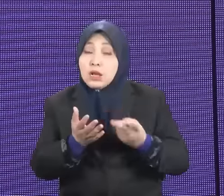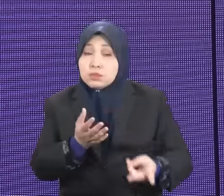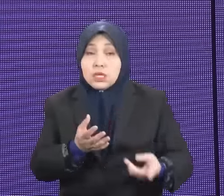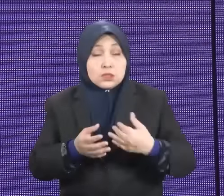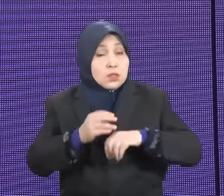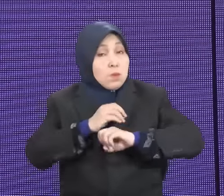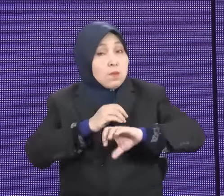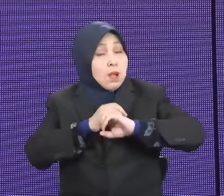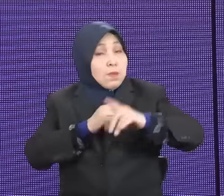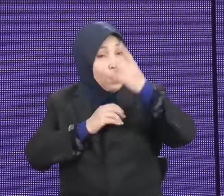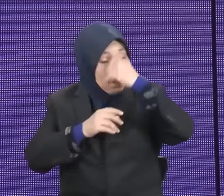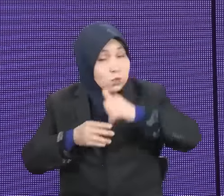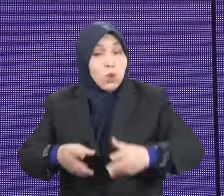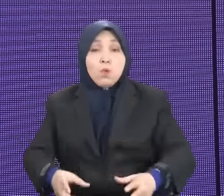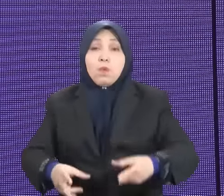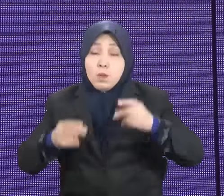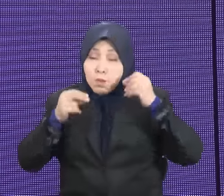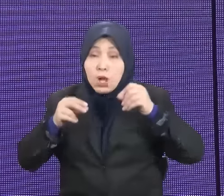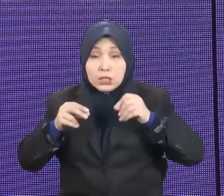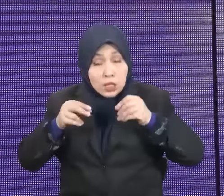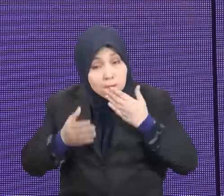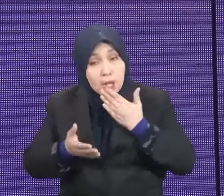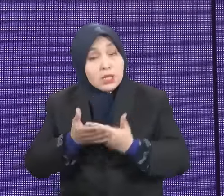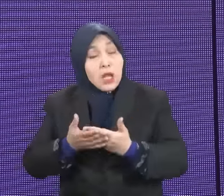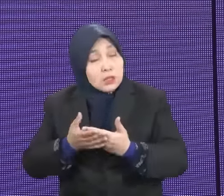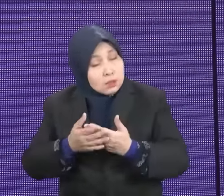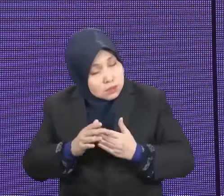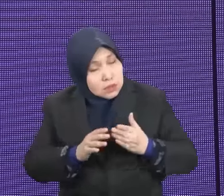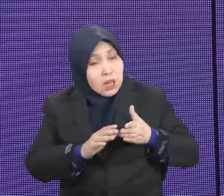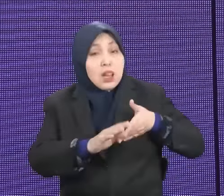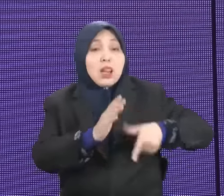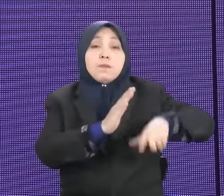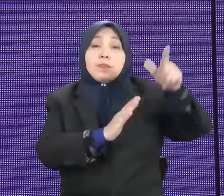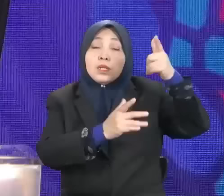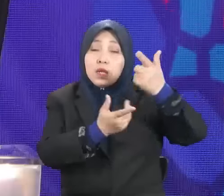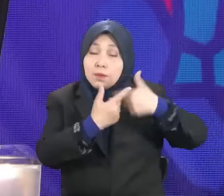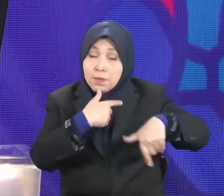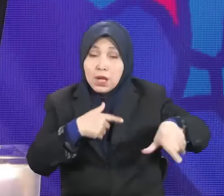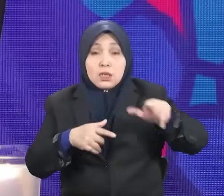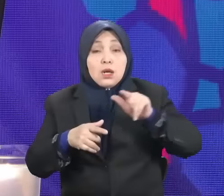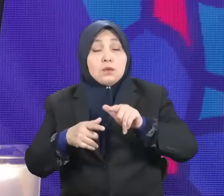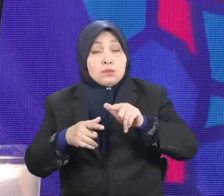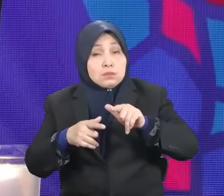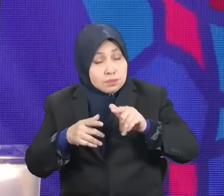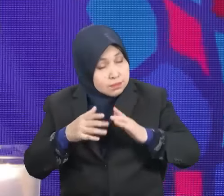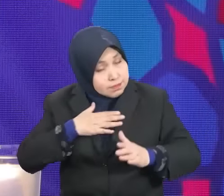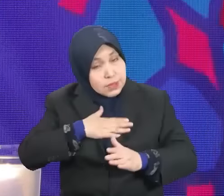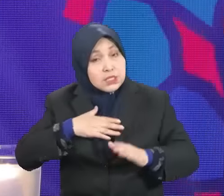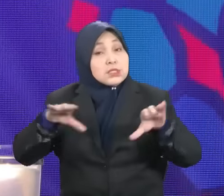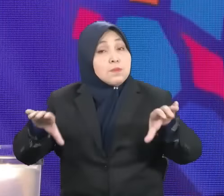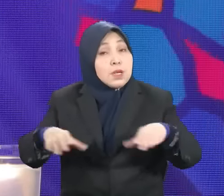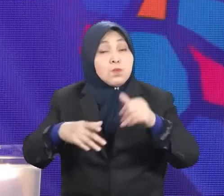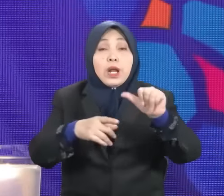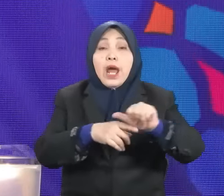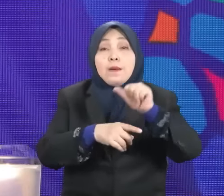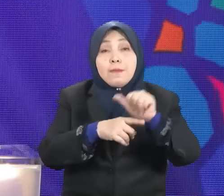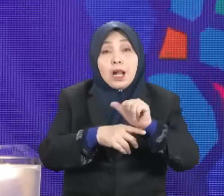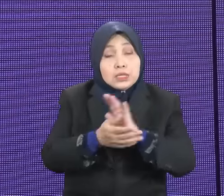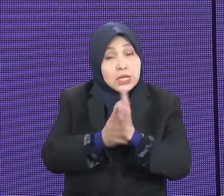untuk bersegera kepada kebaikan melangkah daripada seruan untuk familil Khoirot untuk villa berbuat amal ya